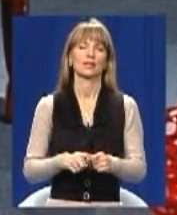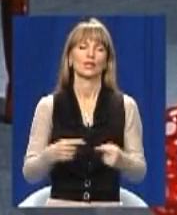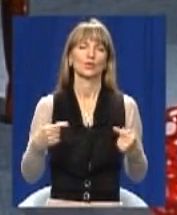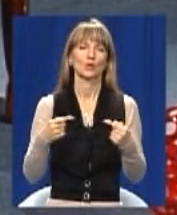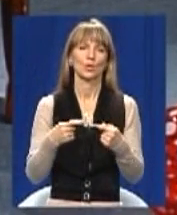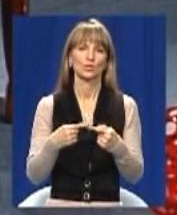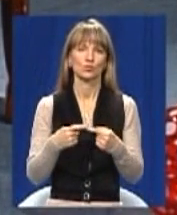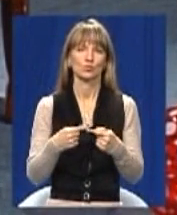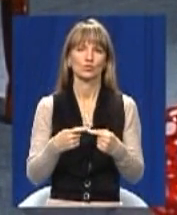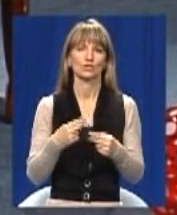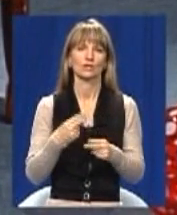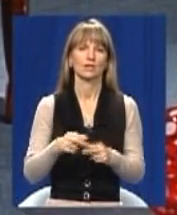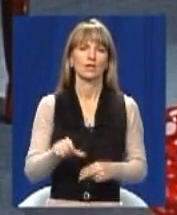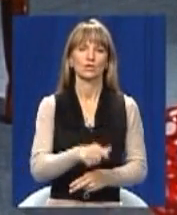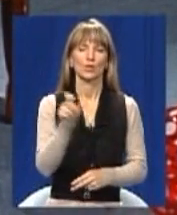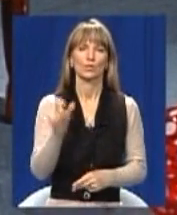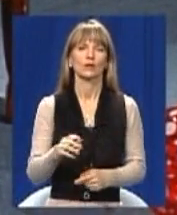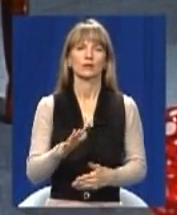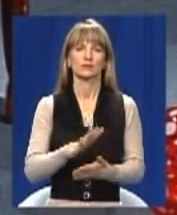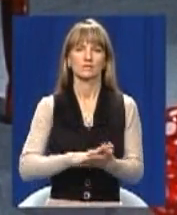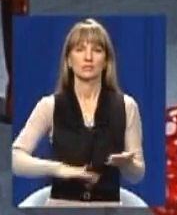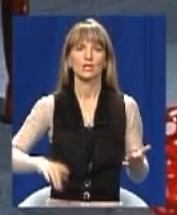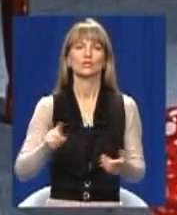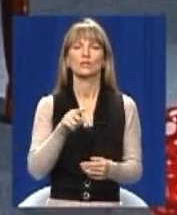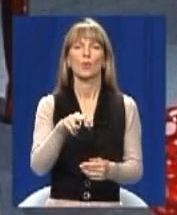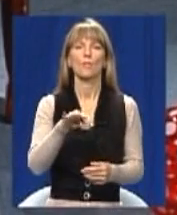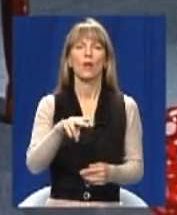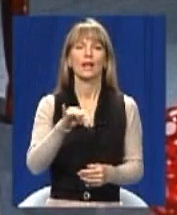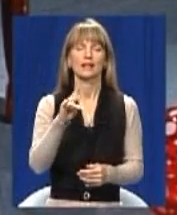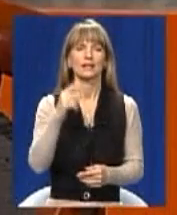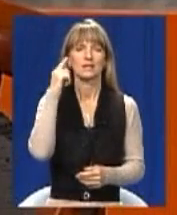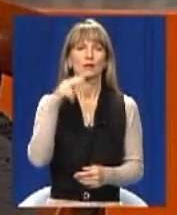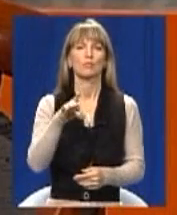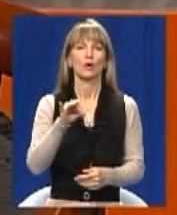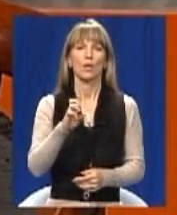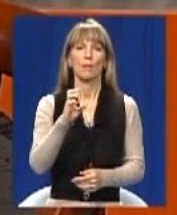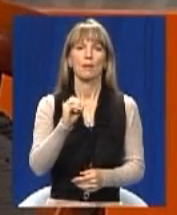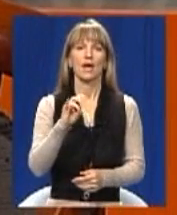Точніше, залізничники. Тож, перейдемо далі. А що ти, Поліна, знаєш про бенгальські вогники?